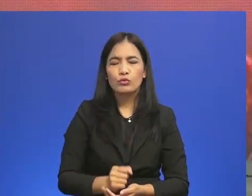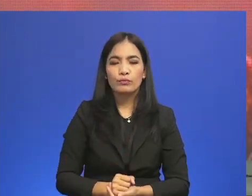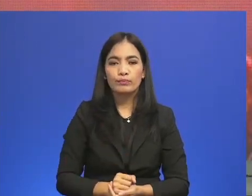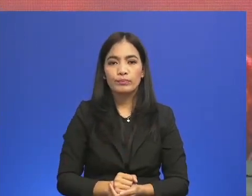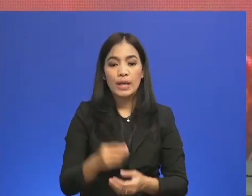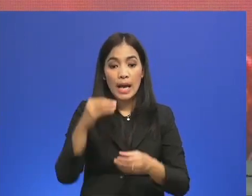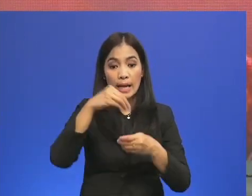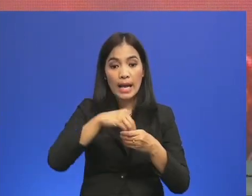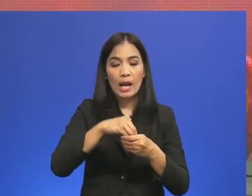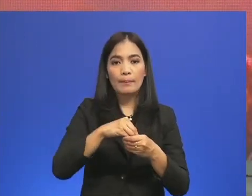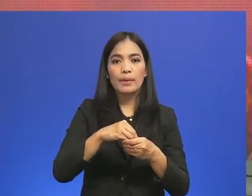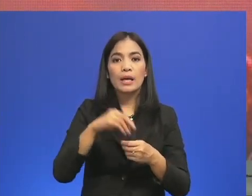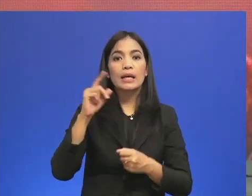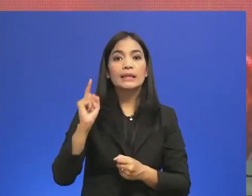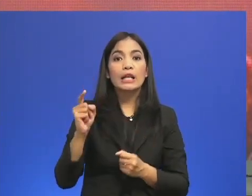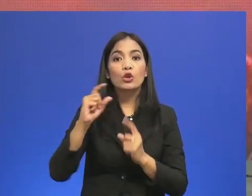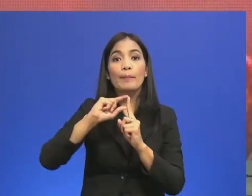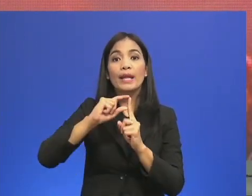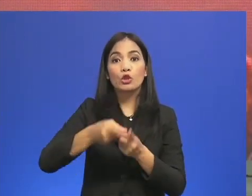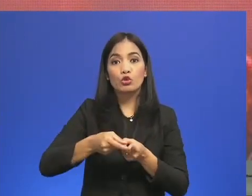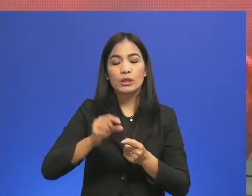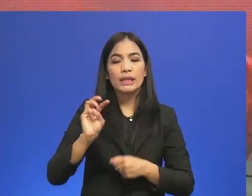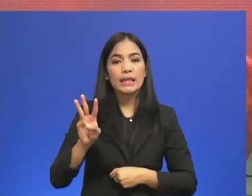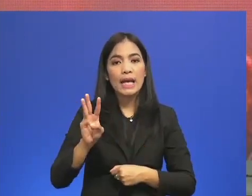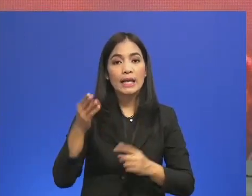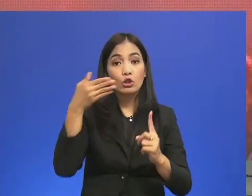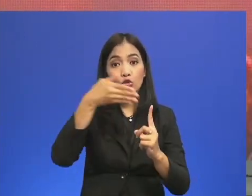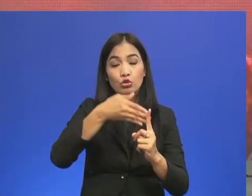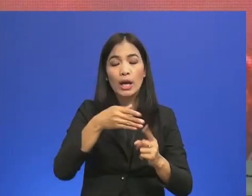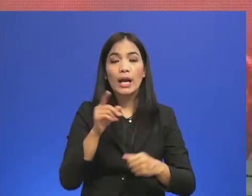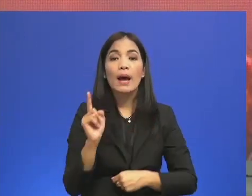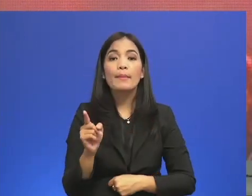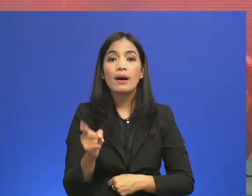Di dalam 1 Petrus 3 ditunjukkan bahwa